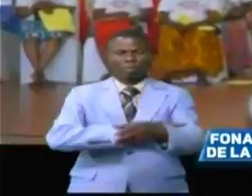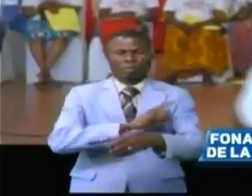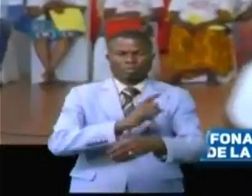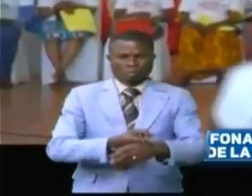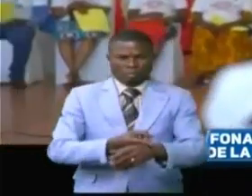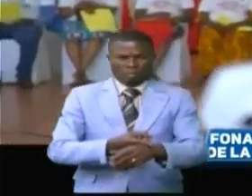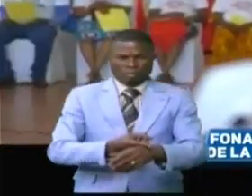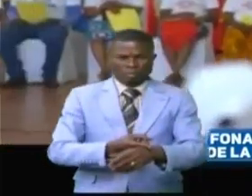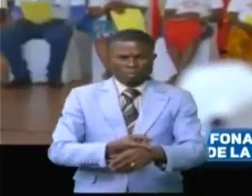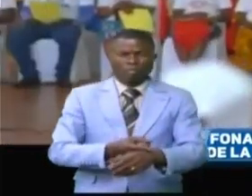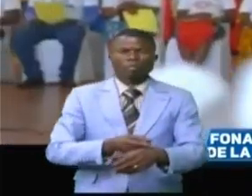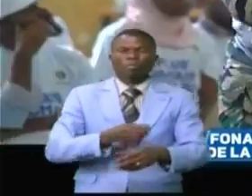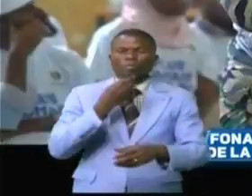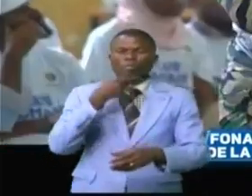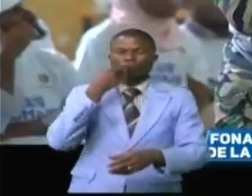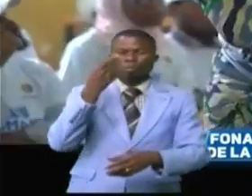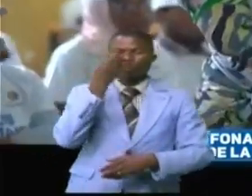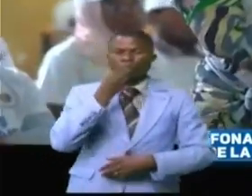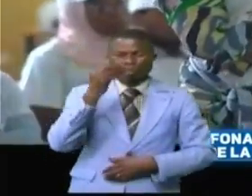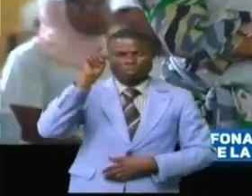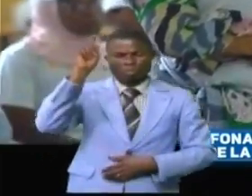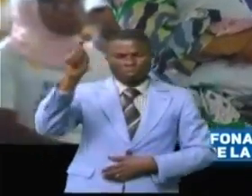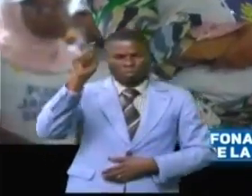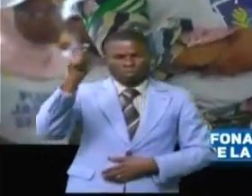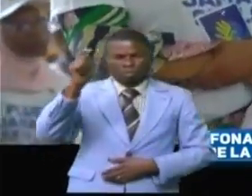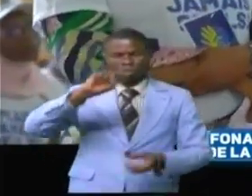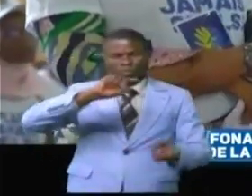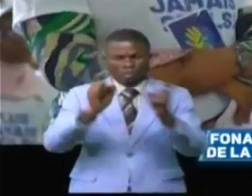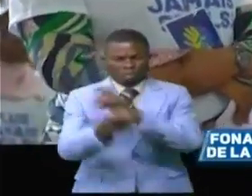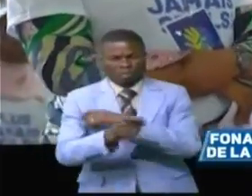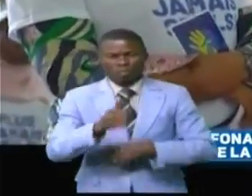une simple audition des témoignages s'est transformé en séance de réconfort.